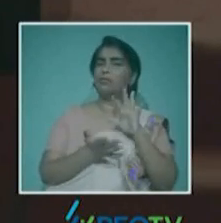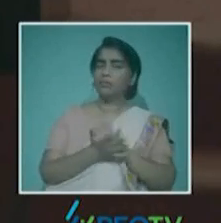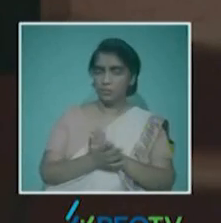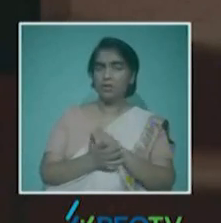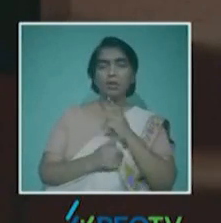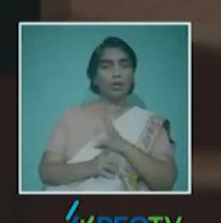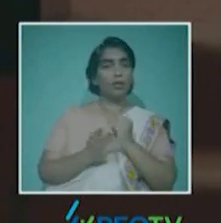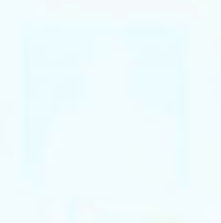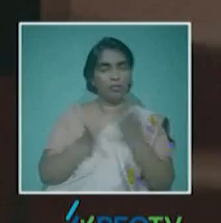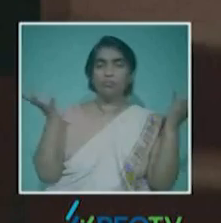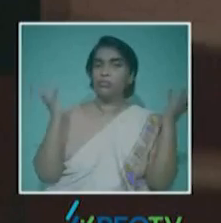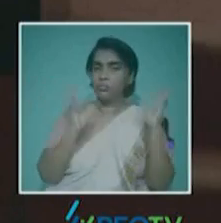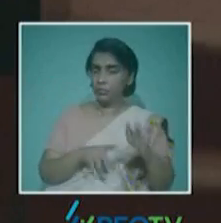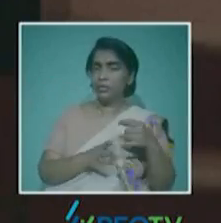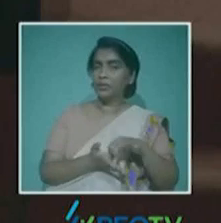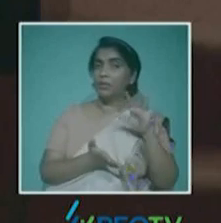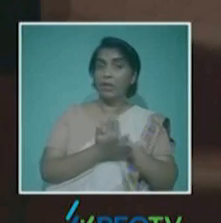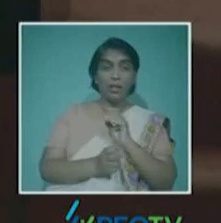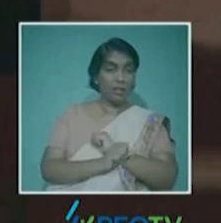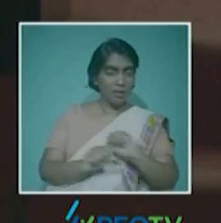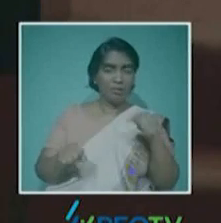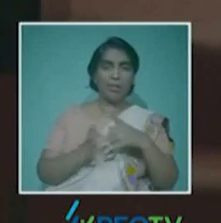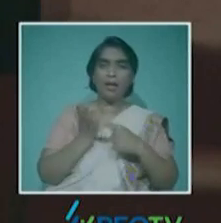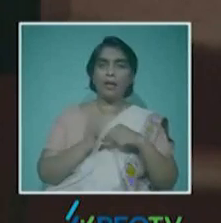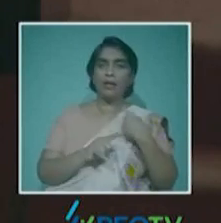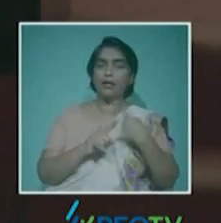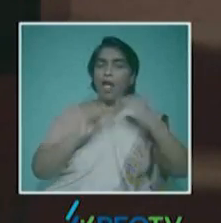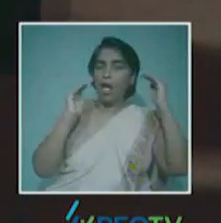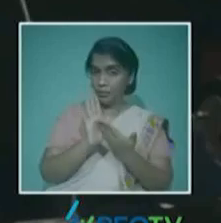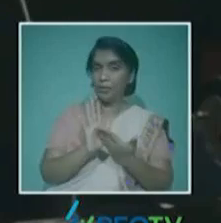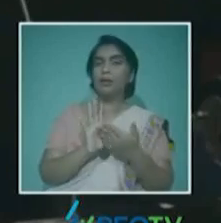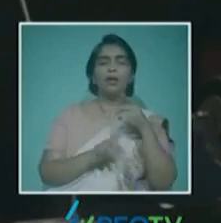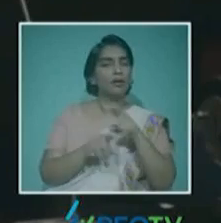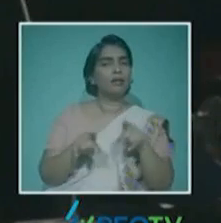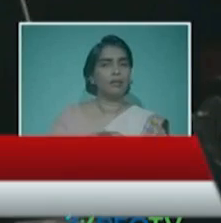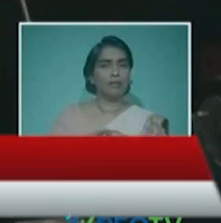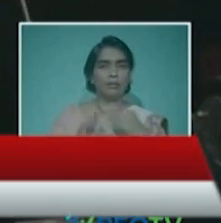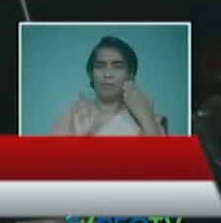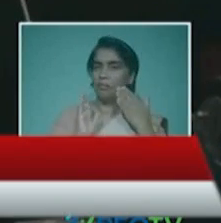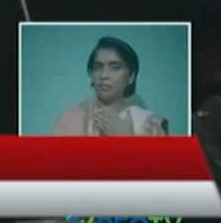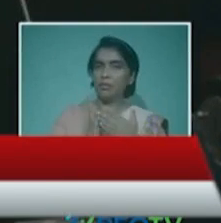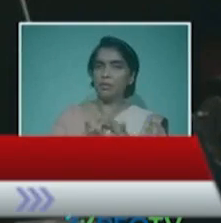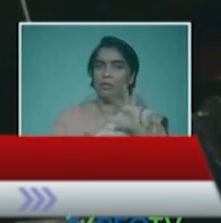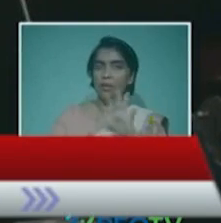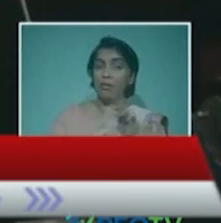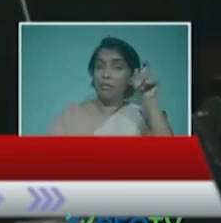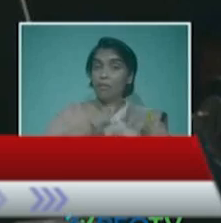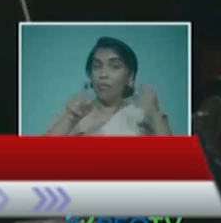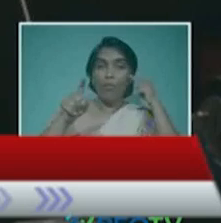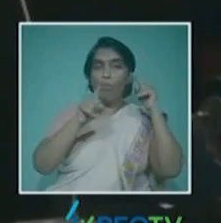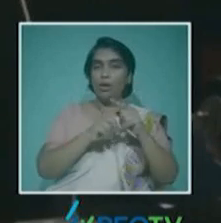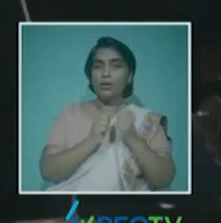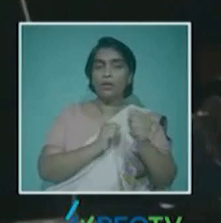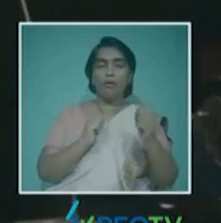අදාළ සියලු පාර්ශ්වයන් චඳවල තීරණයක් නොගෙන මෙවැනි බදු අඩු කිරීම හෝ වැඩි කිරීම කරන්නේ නැහැ කියන එක. මේ සම්බන්ධයෙන් තීන්දුවගත නිලධාරීන්ට විරුද්ධව ගත